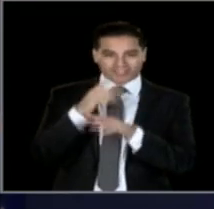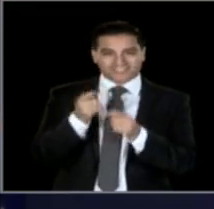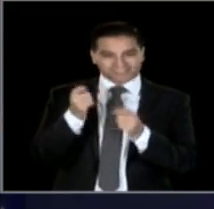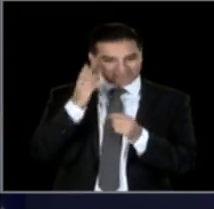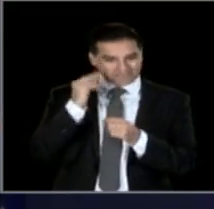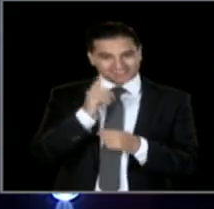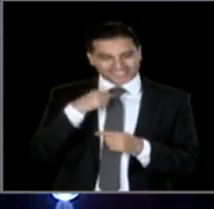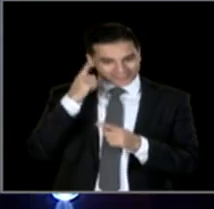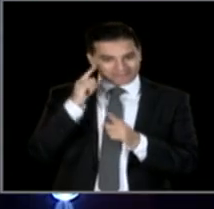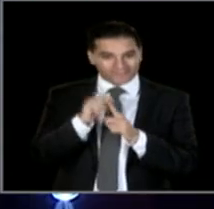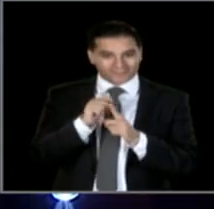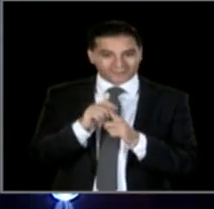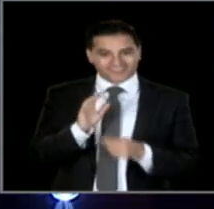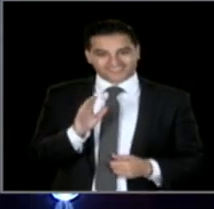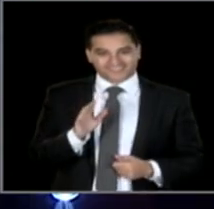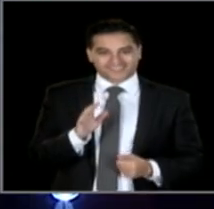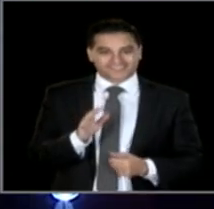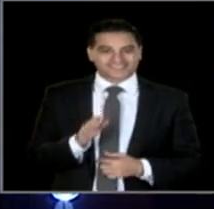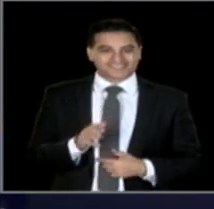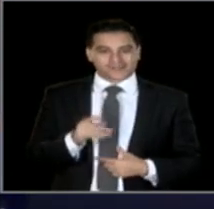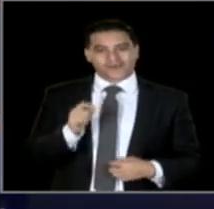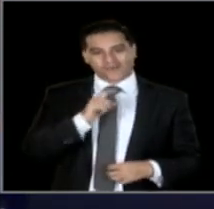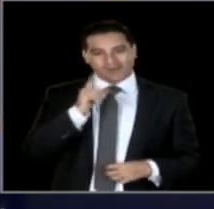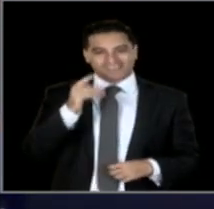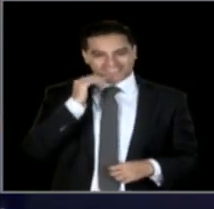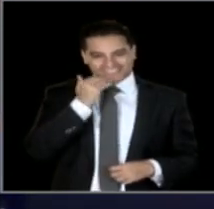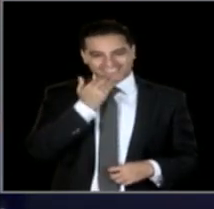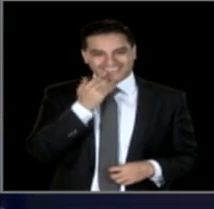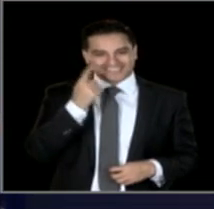تنساش يعني، ولسه عند وعدنا، لسه عند وعدك. لا واضح انك انت